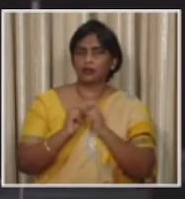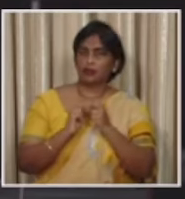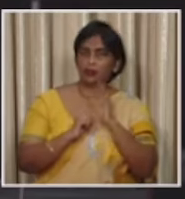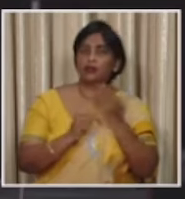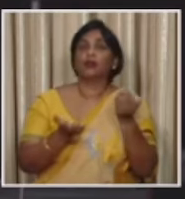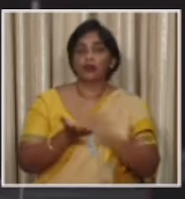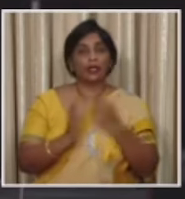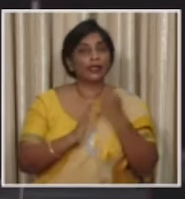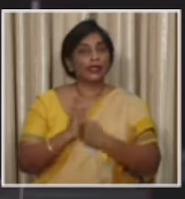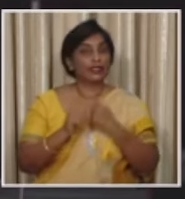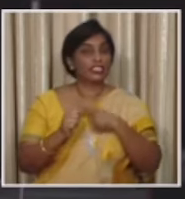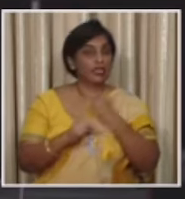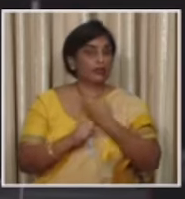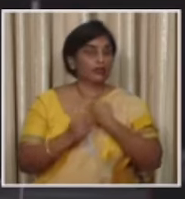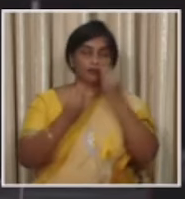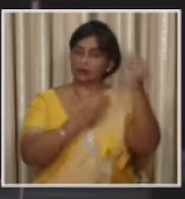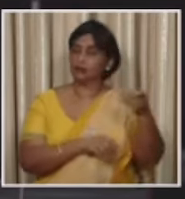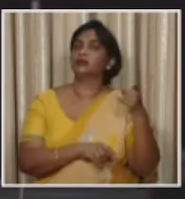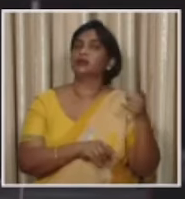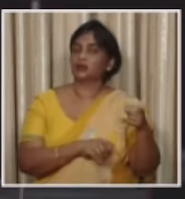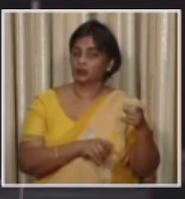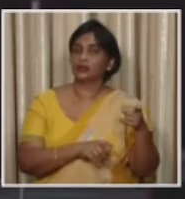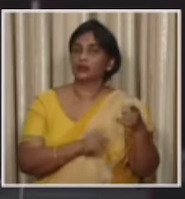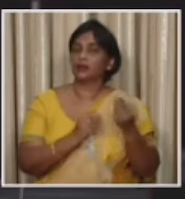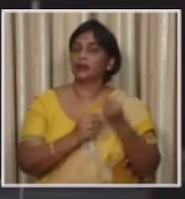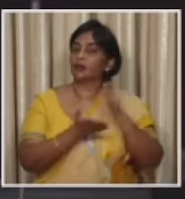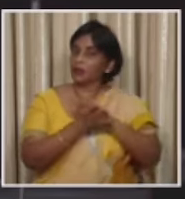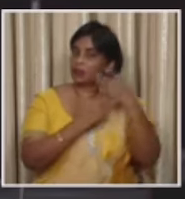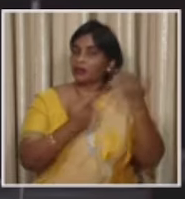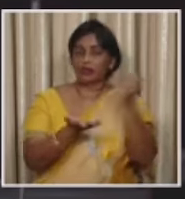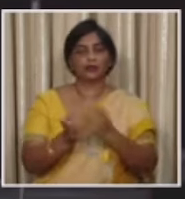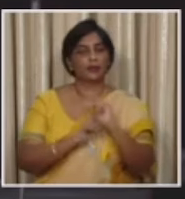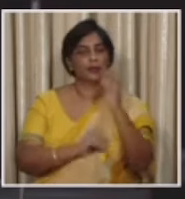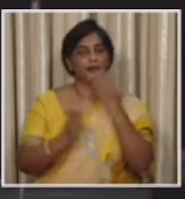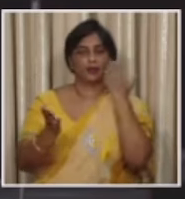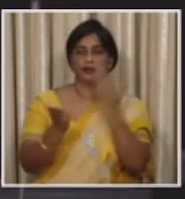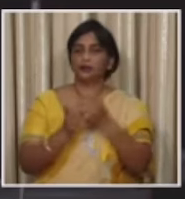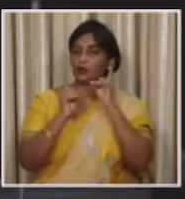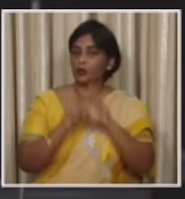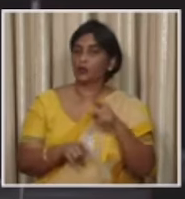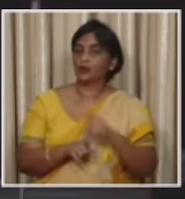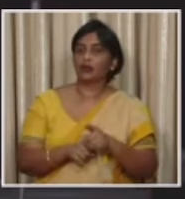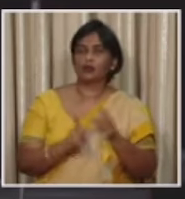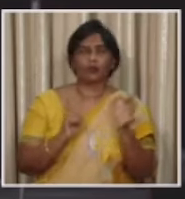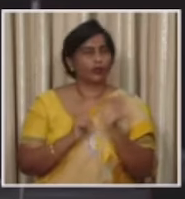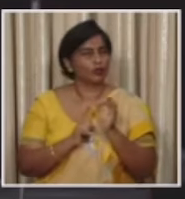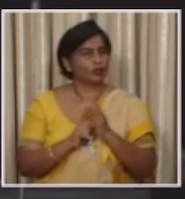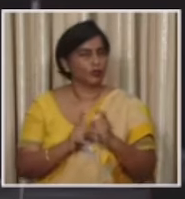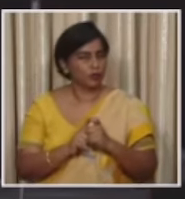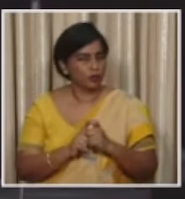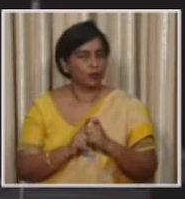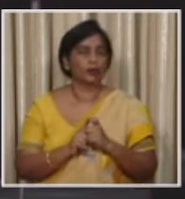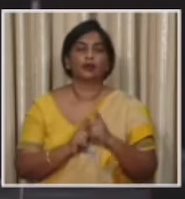වුණා නැවත නීතිපතිවරයා වෙත ගිහිල්ලා පැහැදිලි කර ගැනීමක් අරගෙන පාර්ලිමේන්තුවට ඉදිරිපත් කරන්න. ඒ අතුව අන්ත දිලිඳු